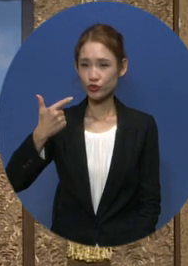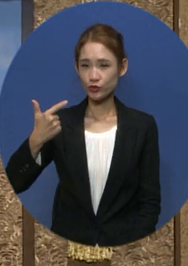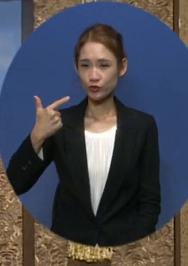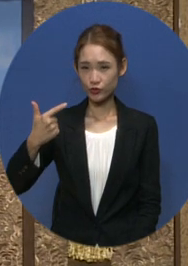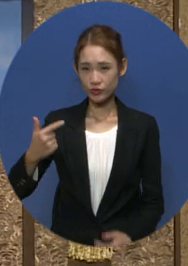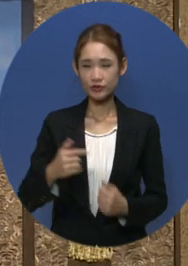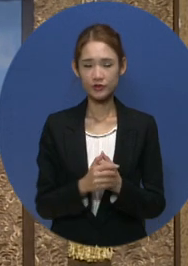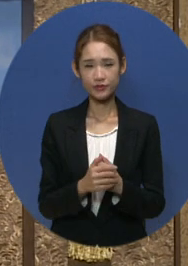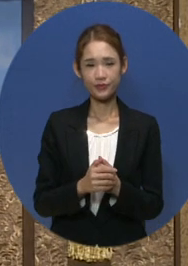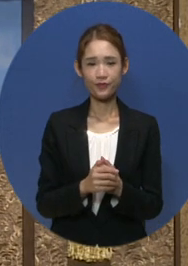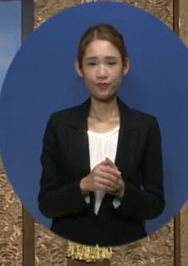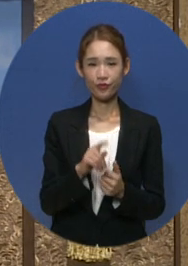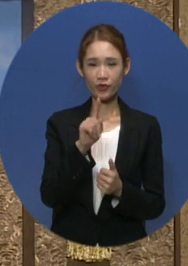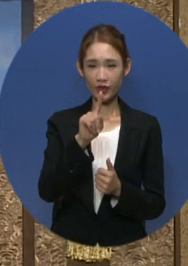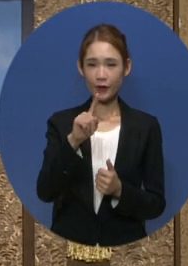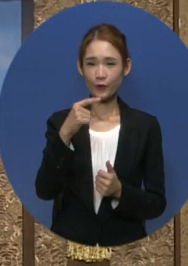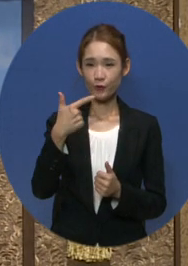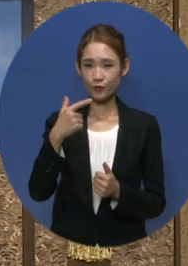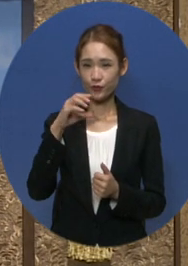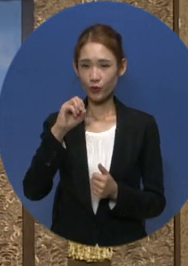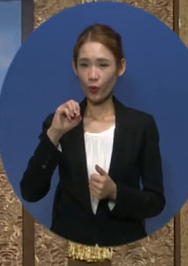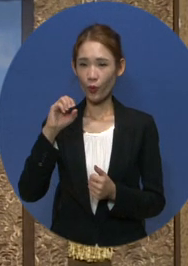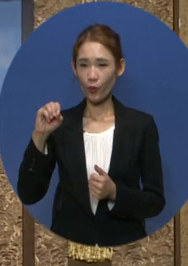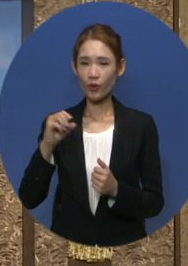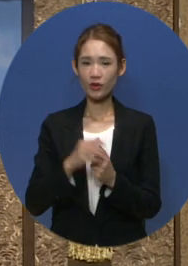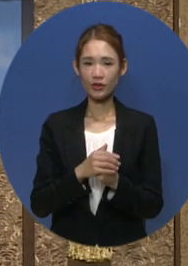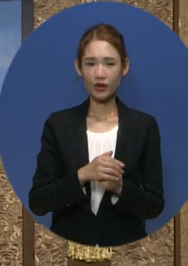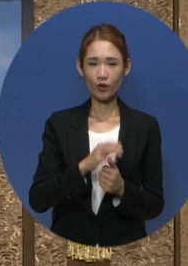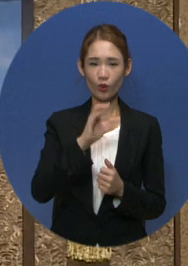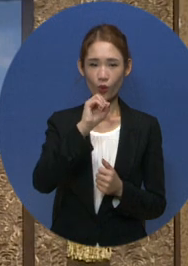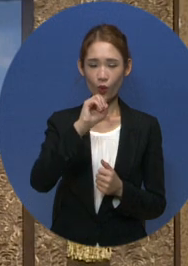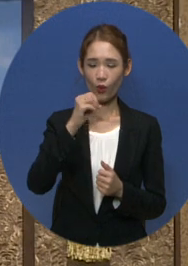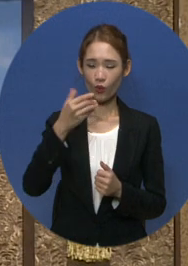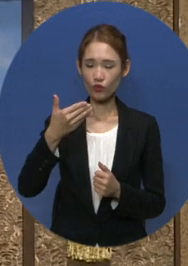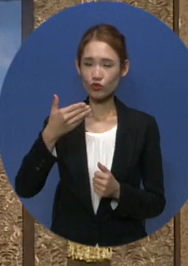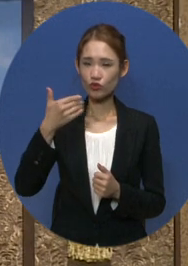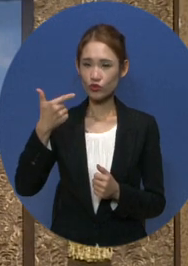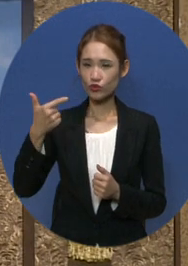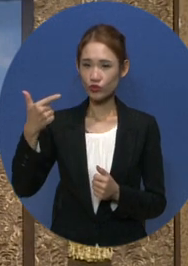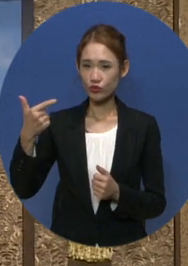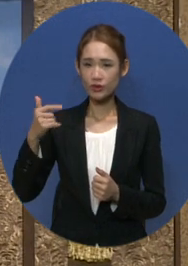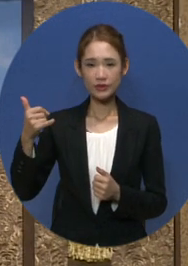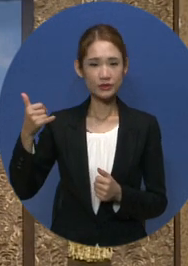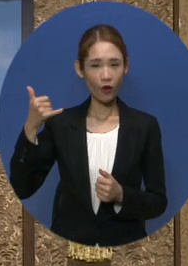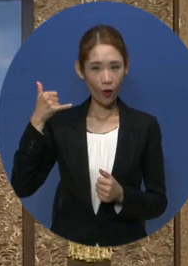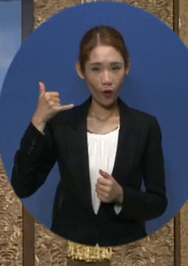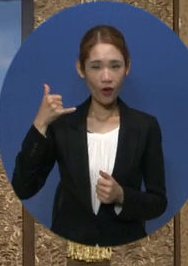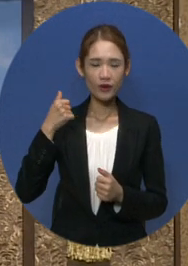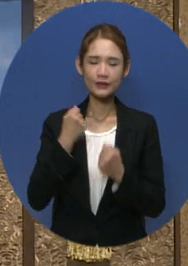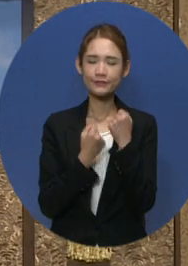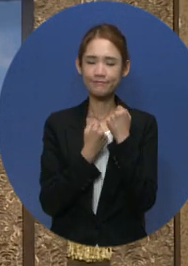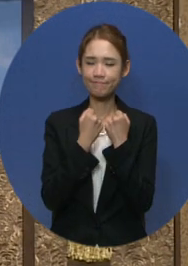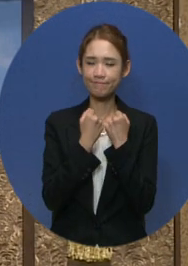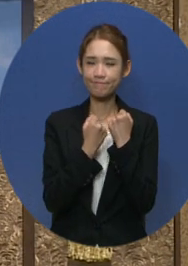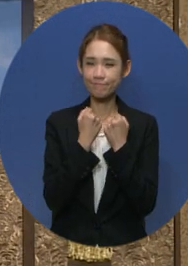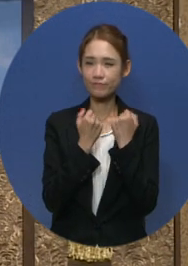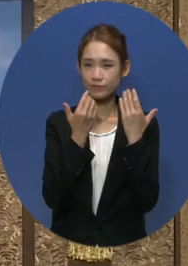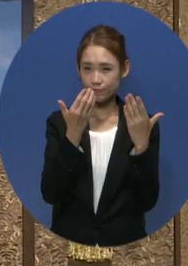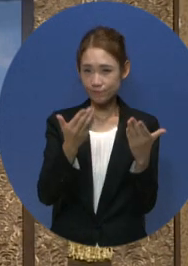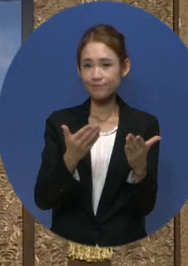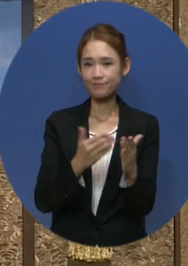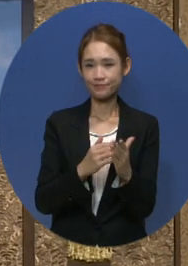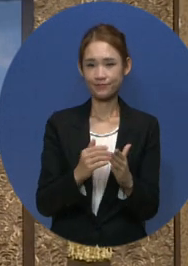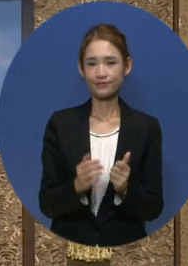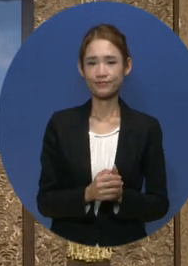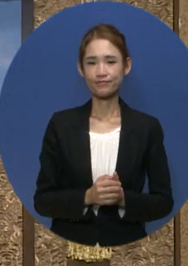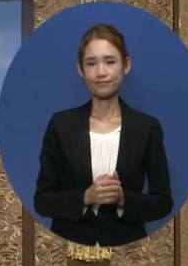0966입니다. 아, 1600번에 0966. 아. 0966으로 전화를 해 주시면 네. 자세히 또 안내를 해드리고 있고